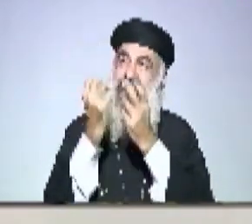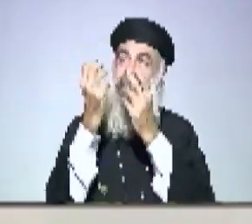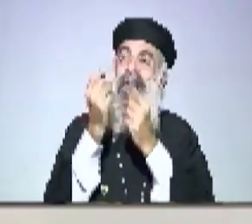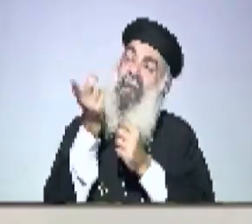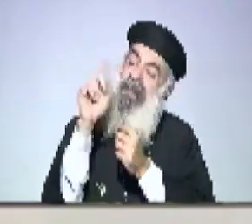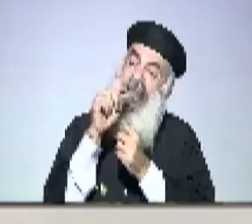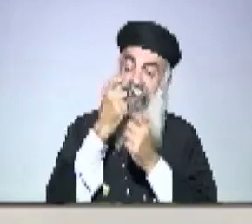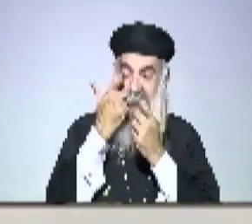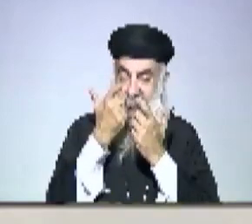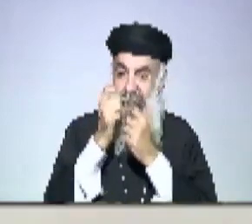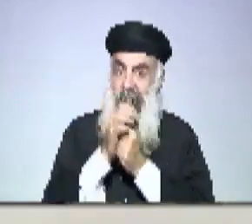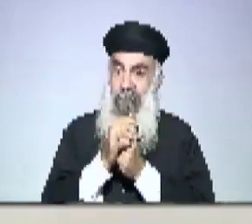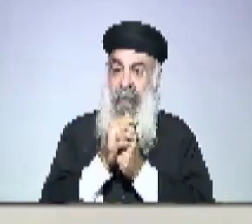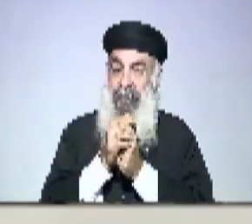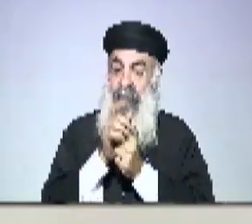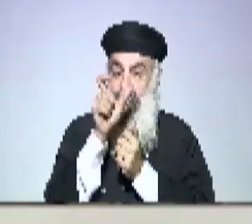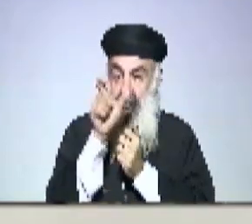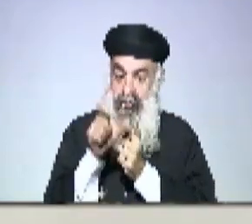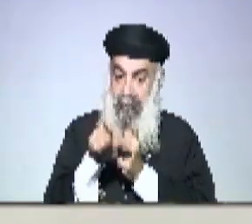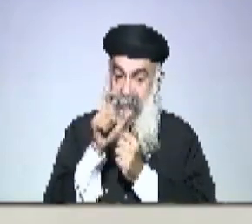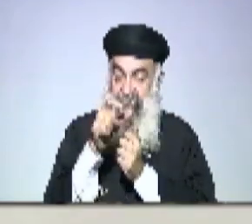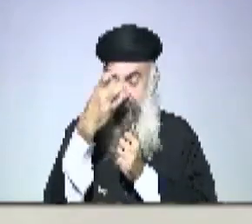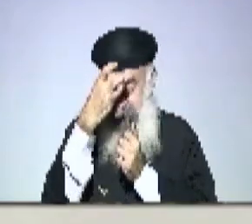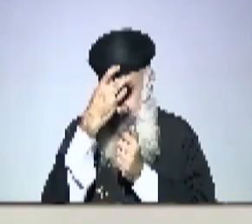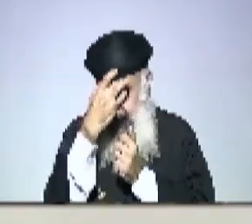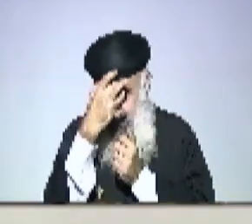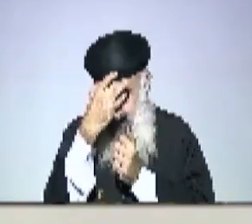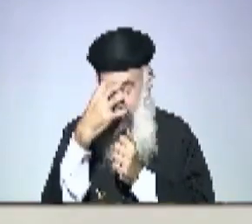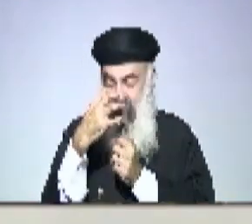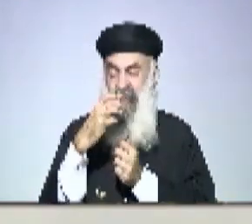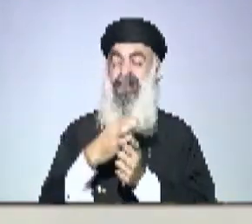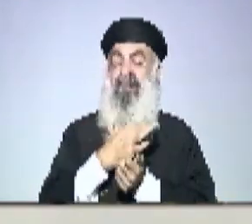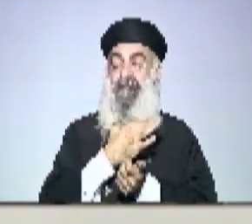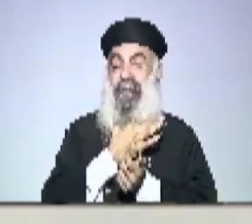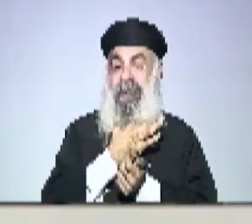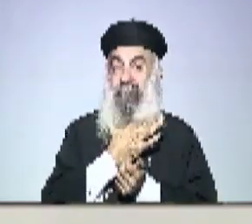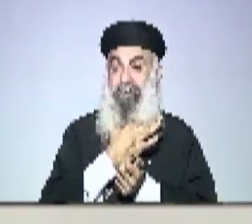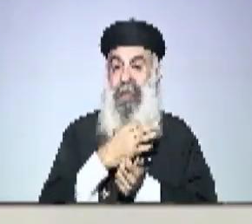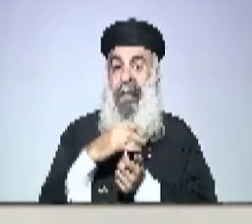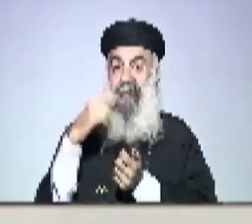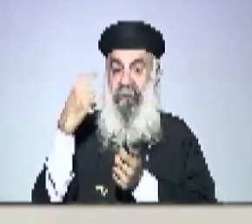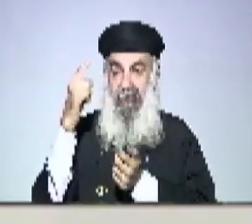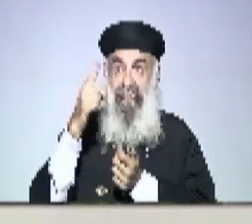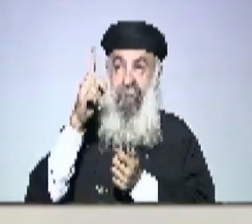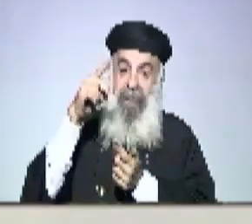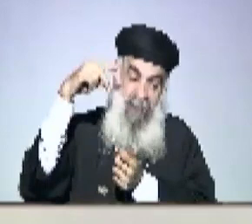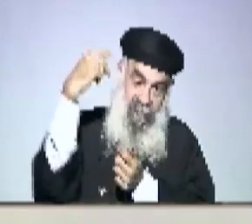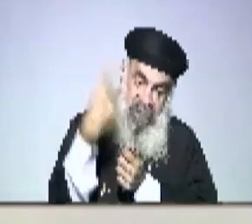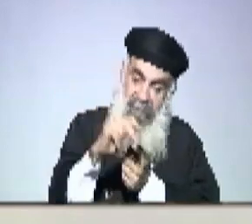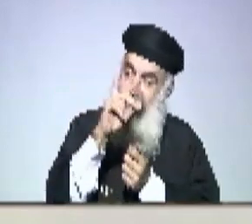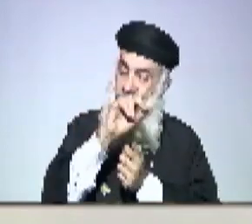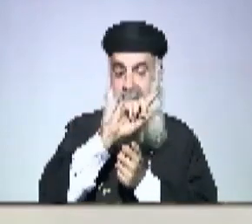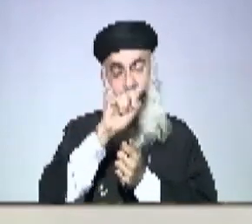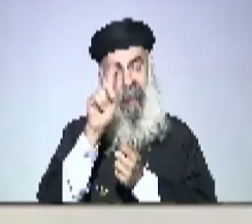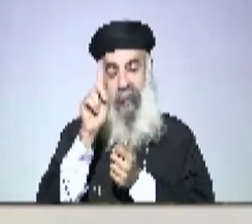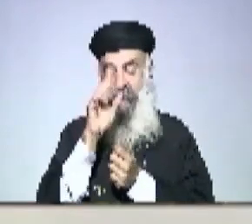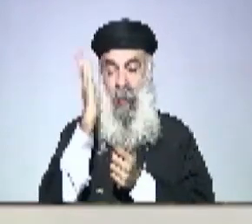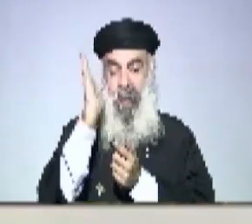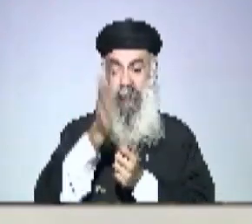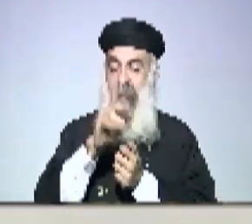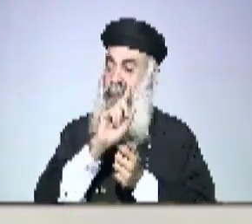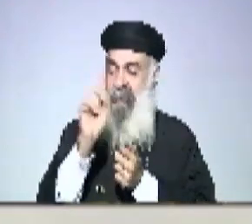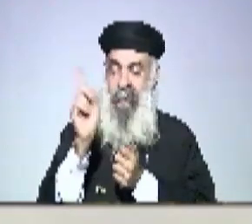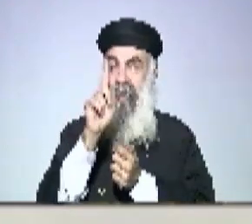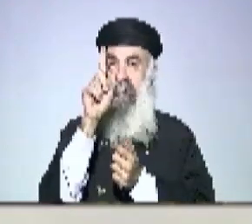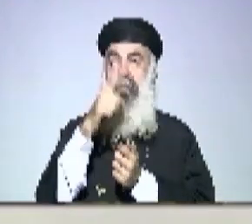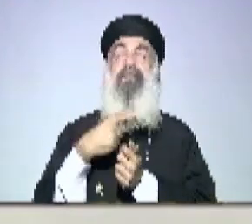ملاحظه لو في واحد عنده مرض او في ضيقه او حاجه ما يعتبرش دي لعنه من عند الله الله بيحبنا